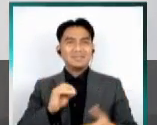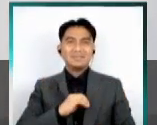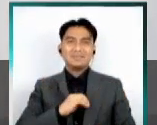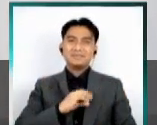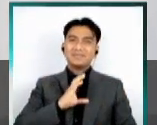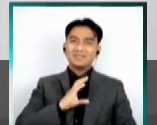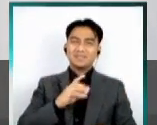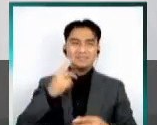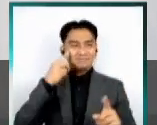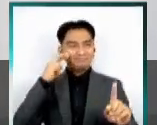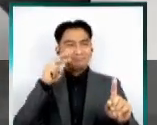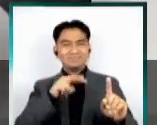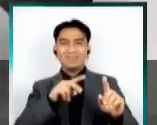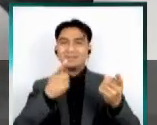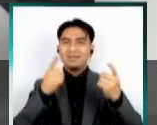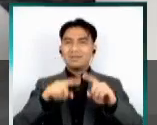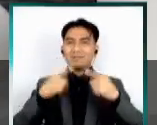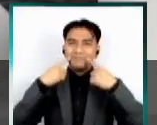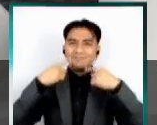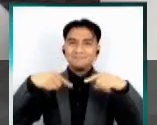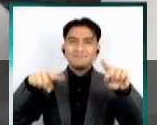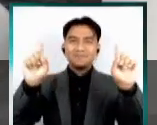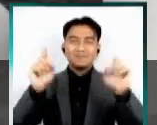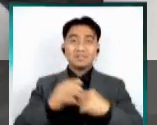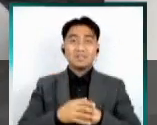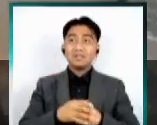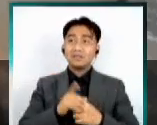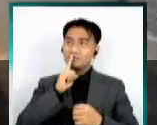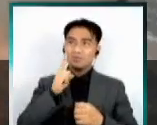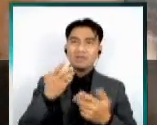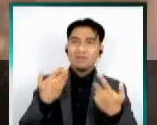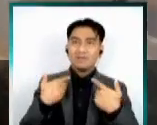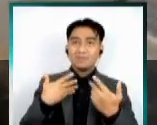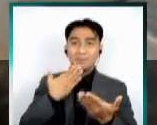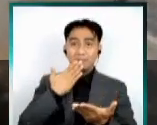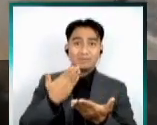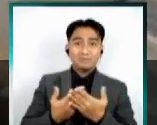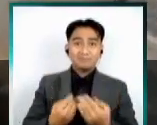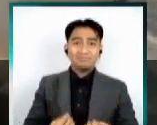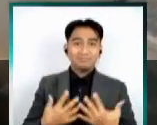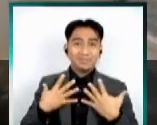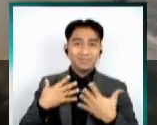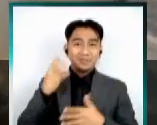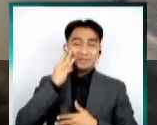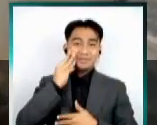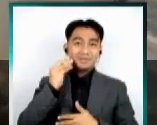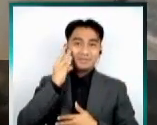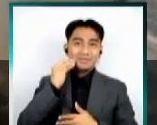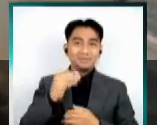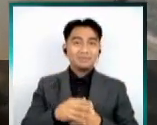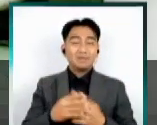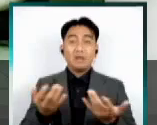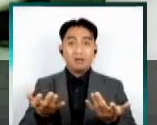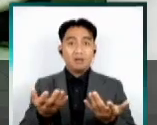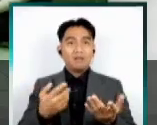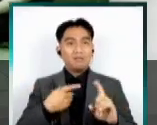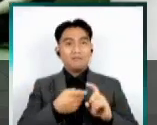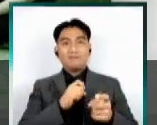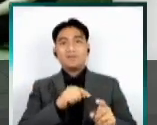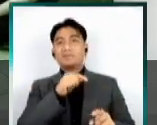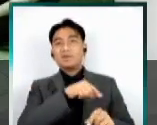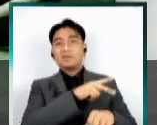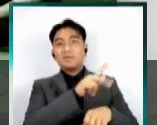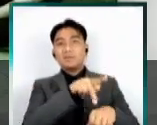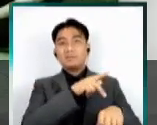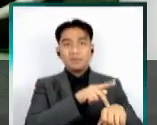And it was an amazing experience to think na nasa ano from Sapaglalaga to New